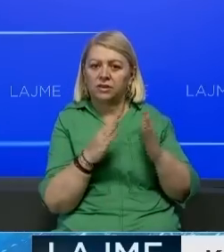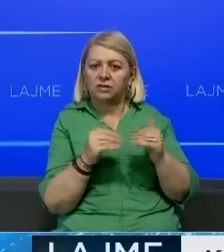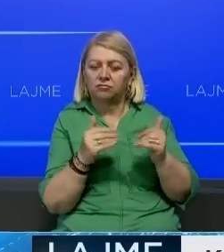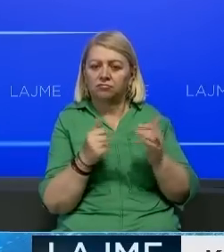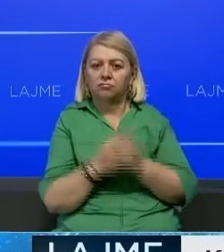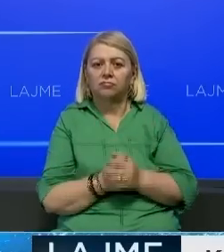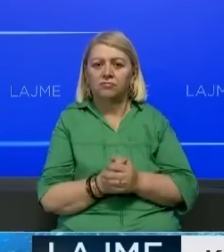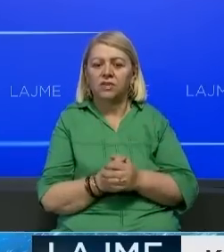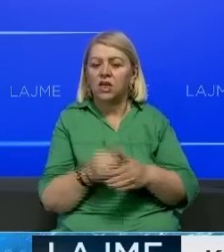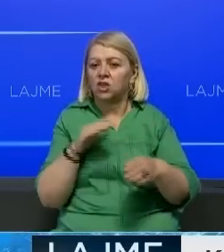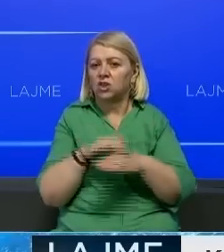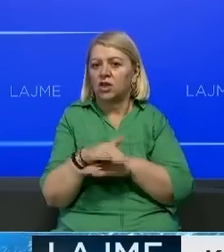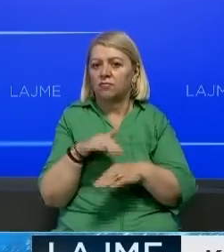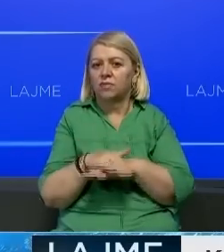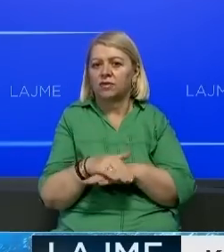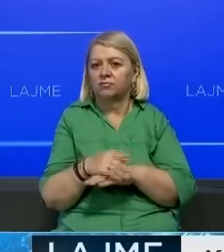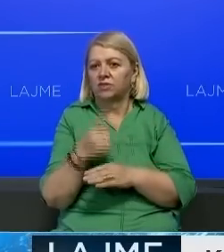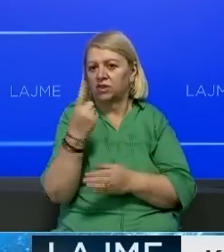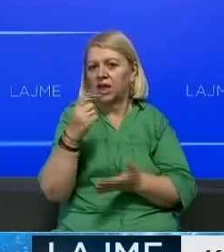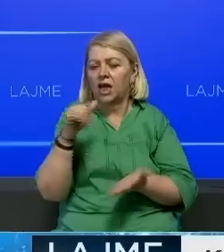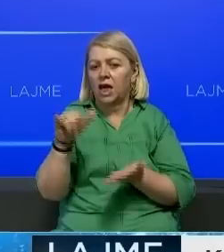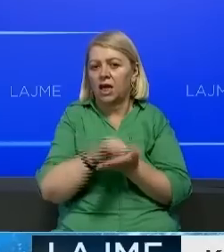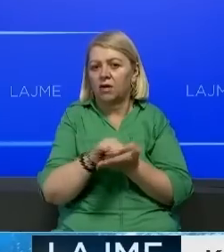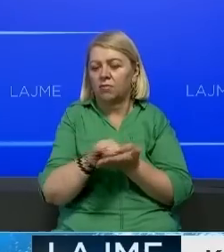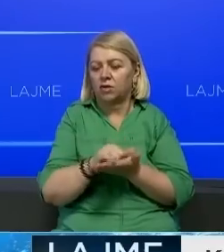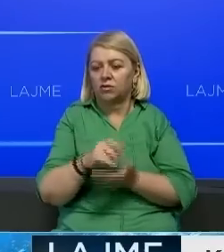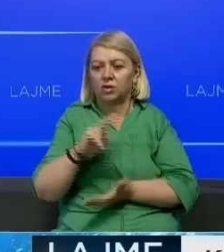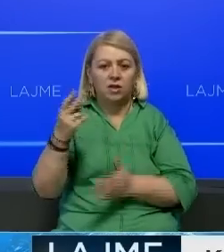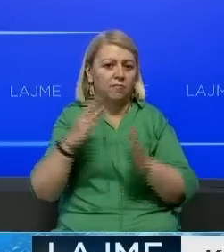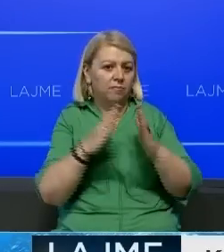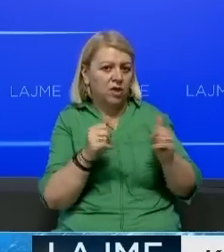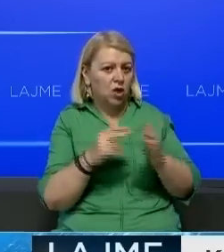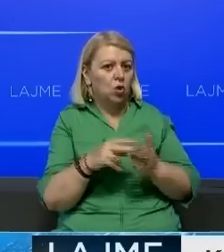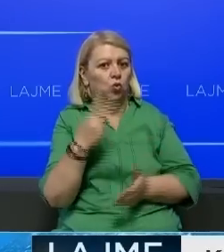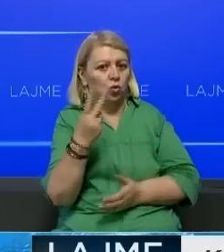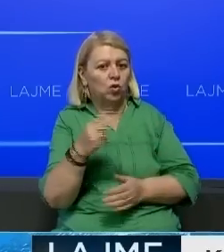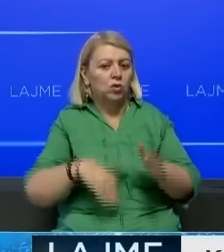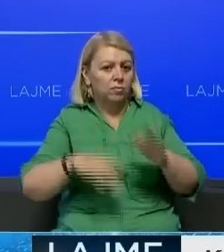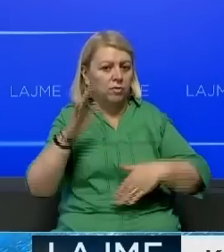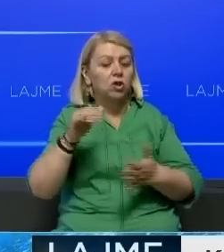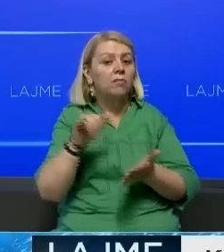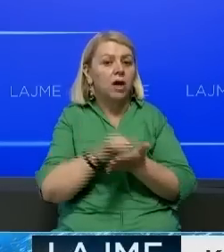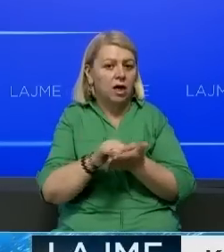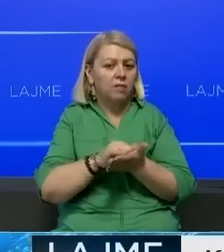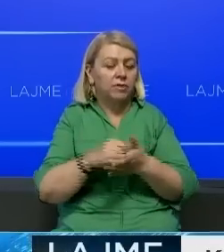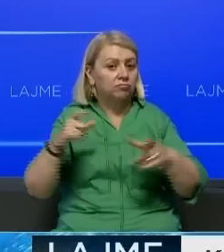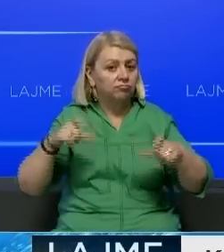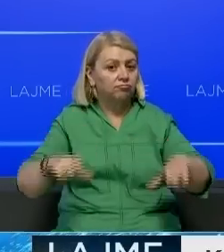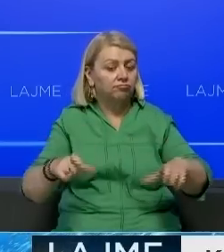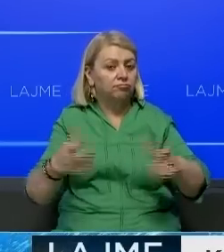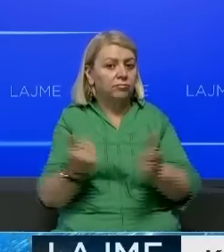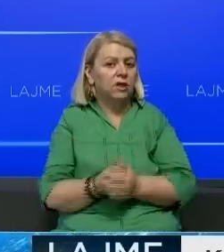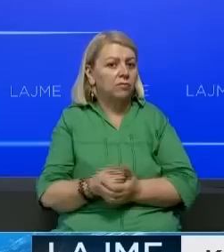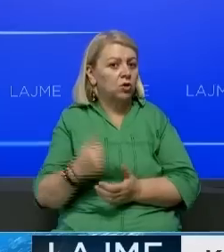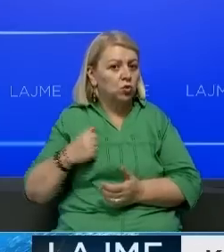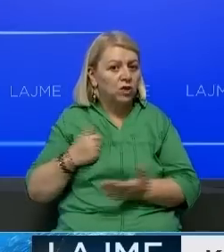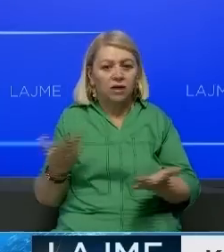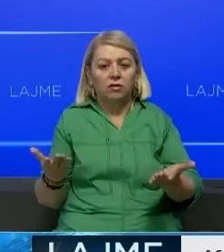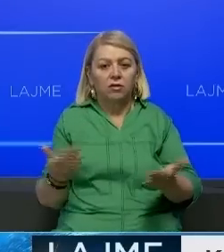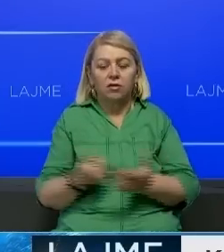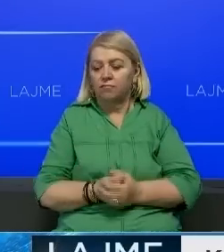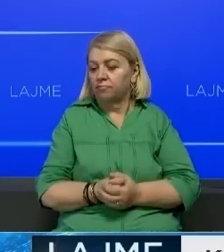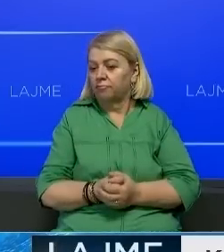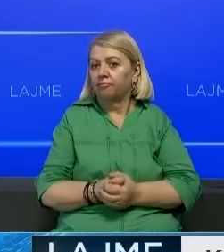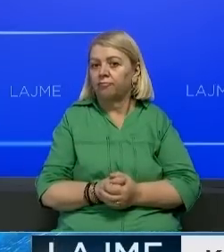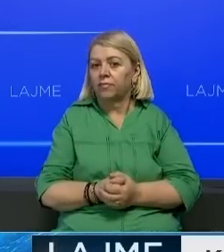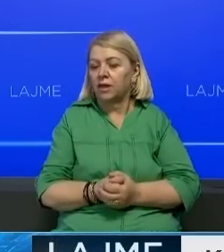që kanë në shërbim vetëm një aeroport. Vendet e tjera të Ballkanit kanë dy ose më shumë aeroporte, qoftë civile apo edhe ushtarake. Në